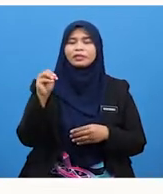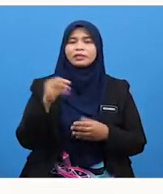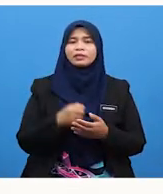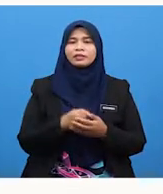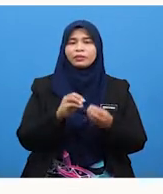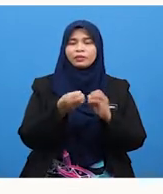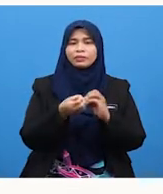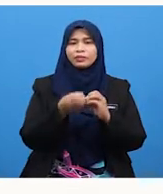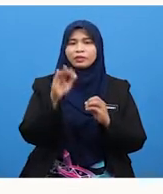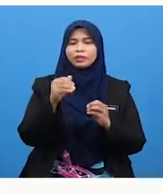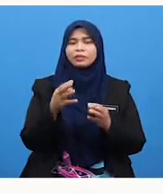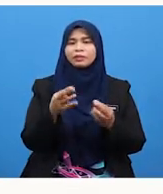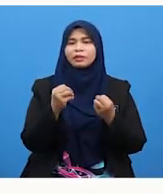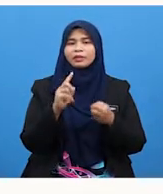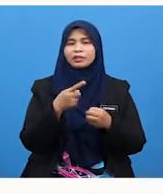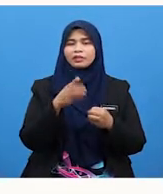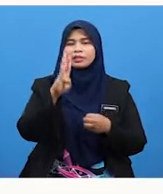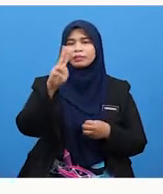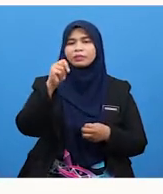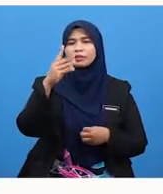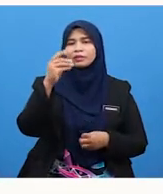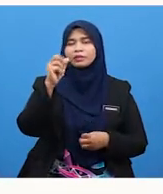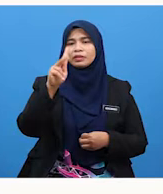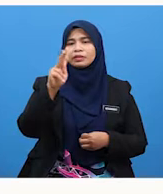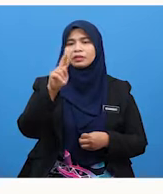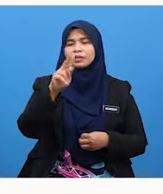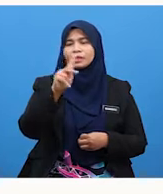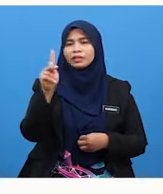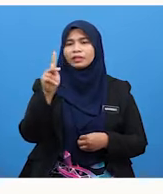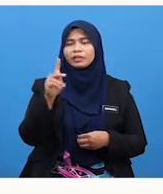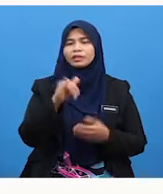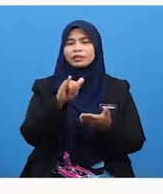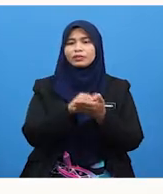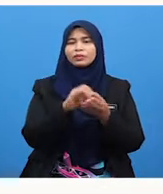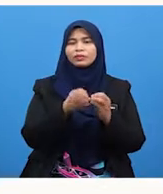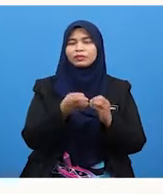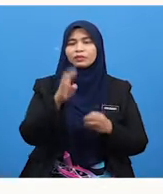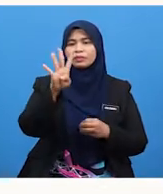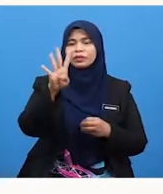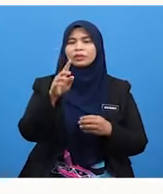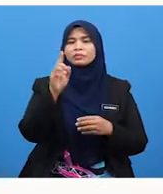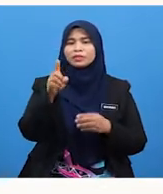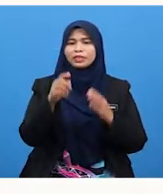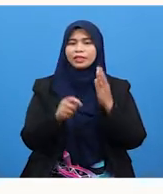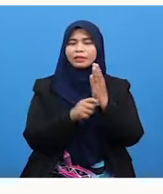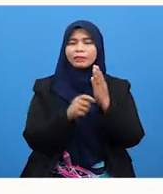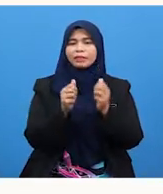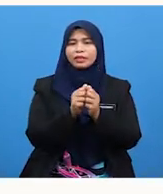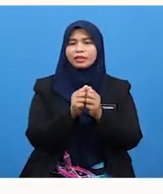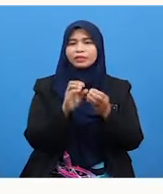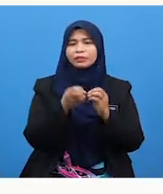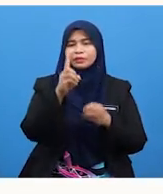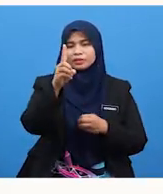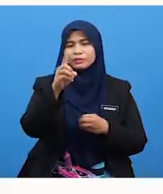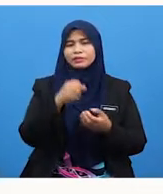Maka nombor yang hendak dibundarkan iaitu digit 4 perlu ditambah dengan